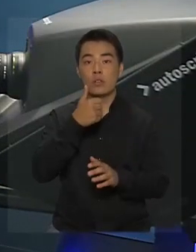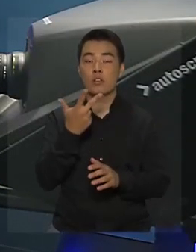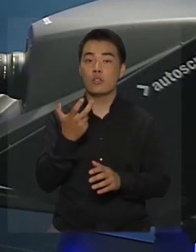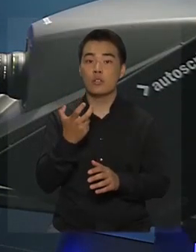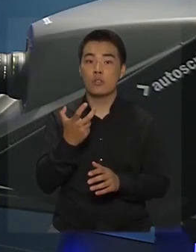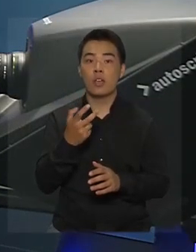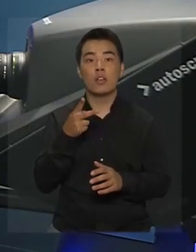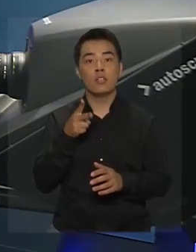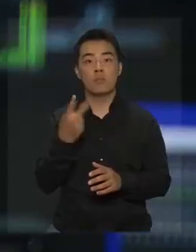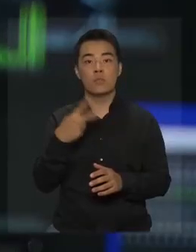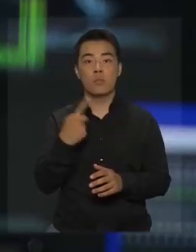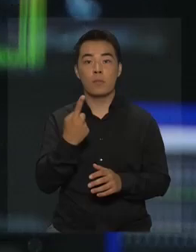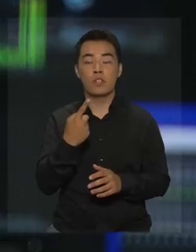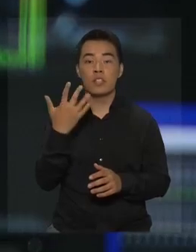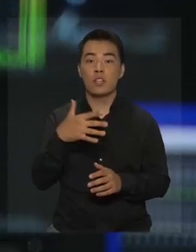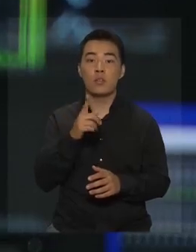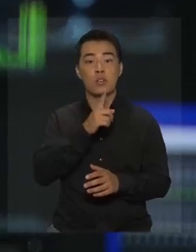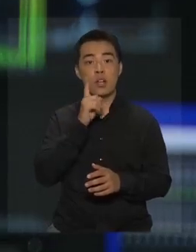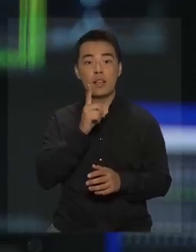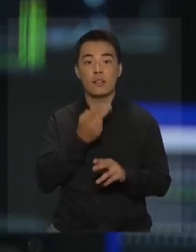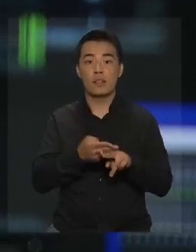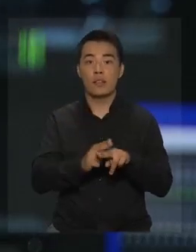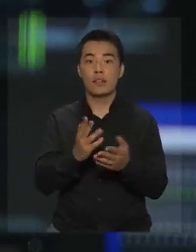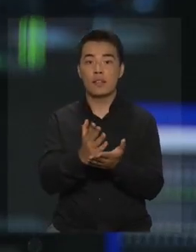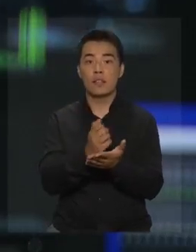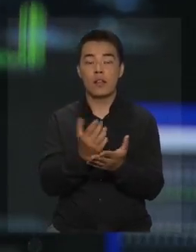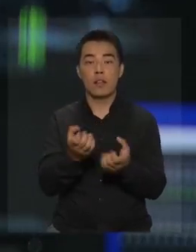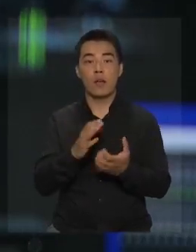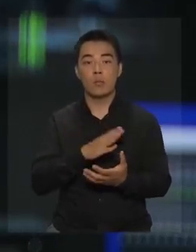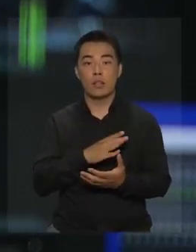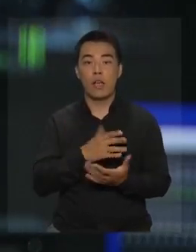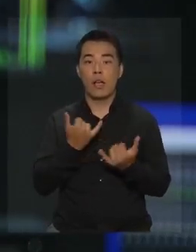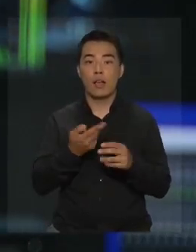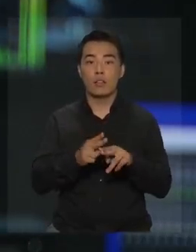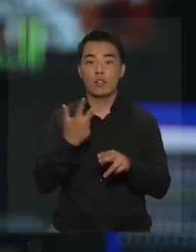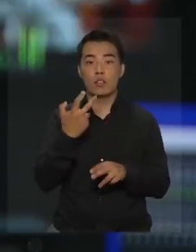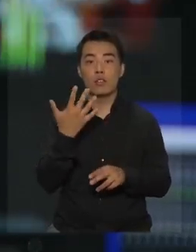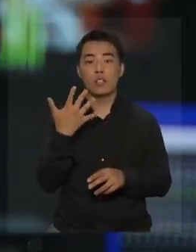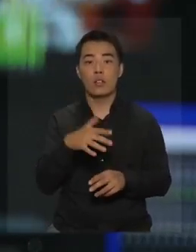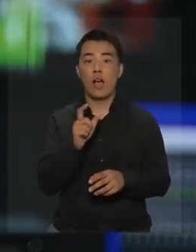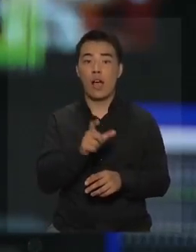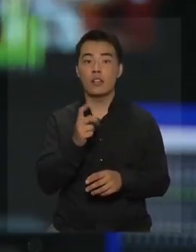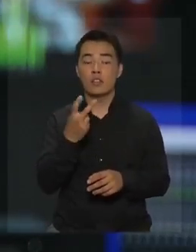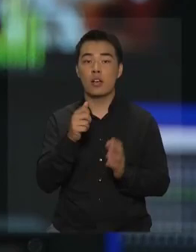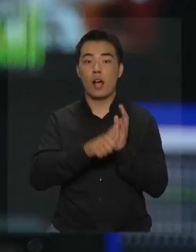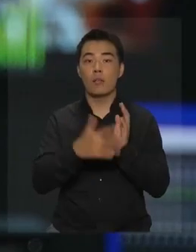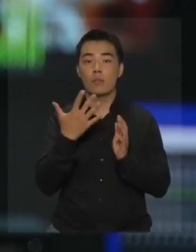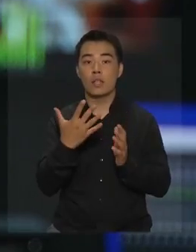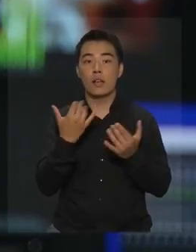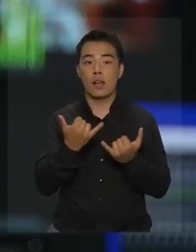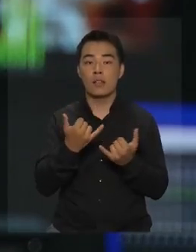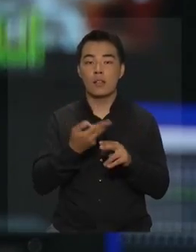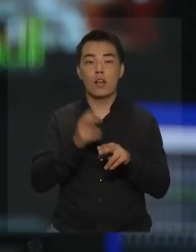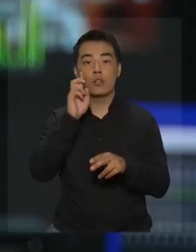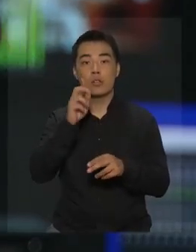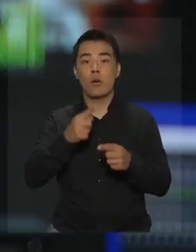ал 2021 жылы 50 жас кадрлық резервке алынған еді. Осы 350 адамның 265-і қазір